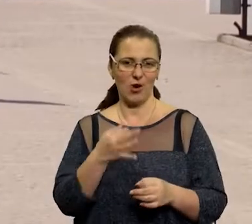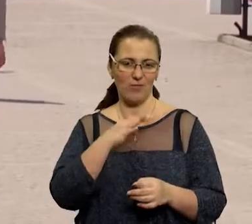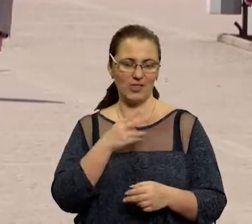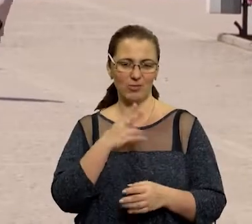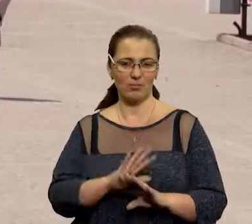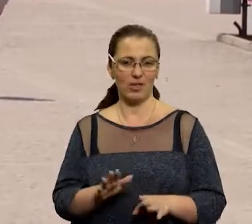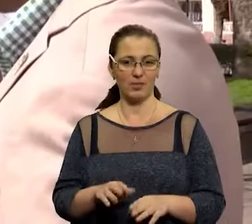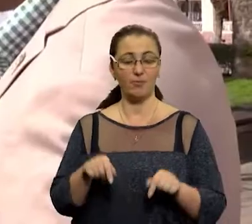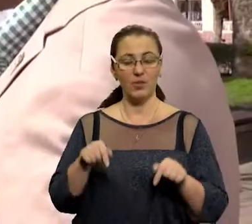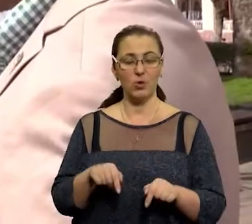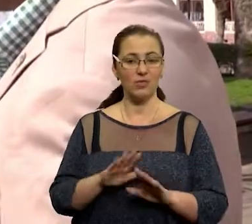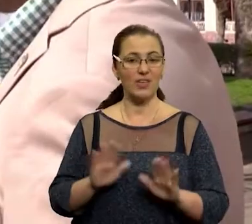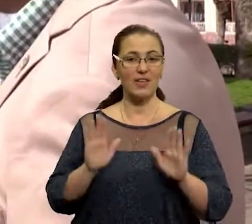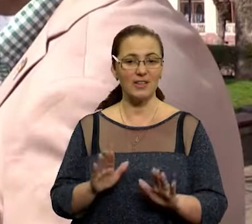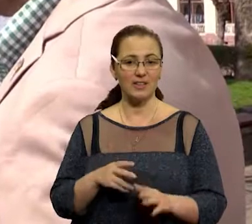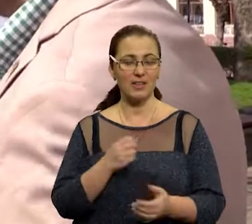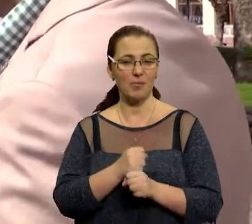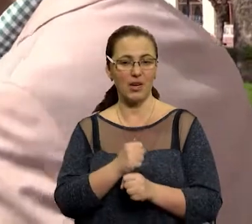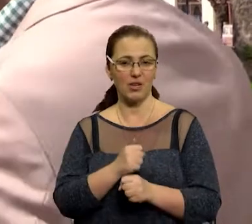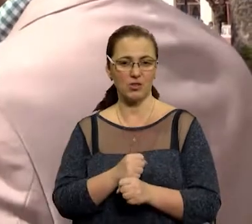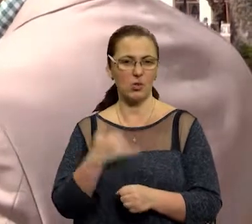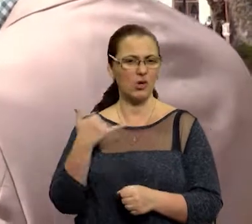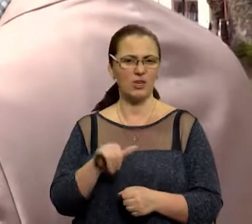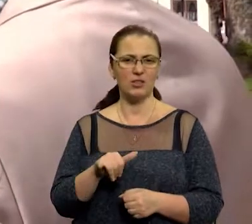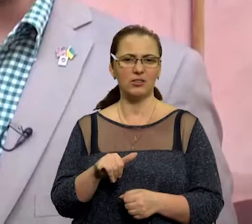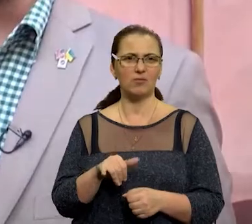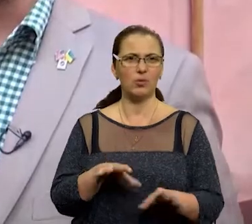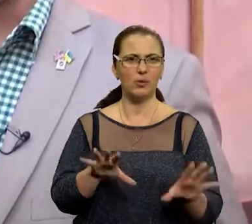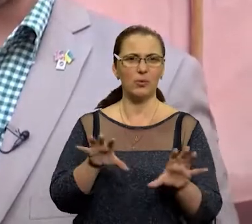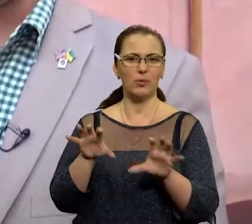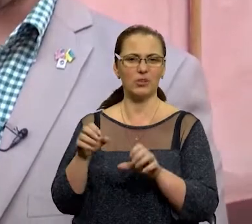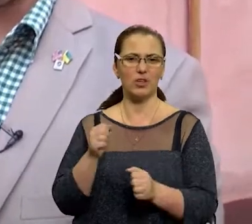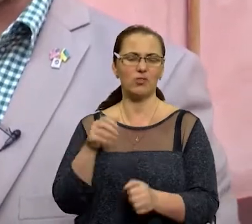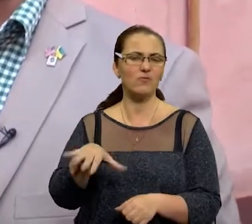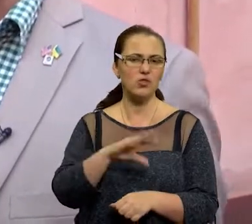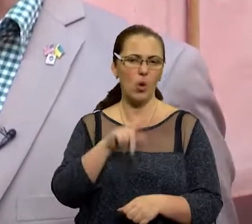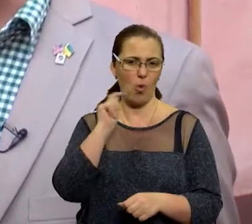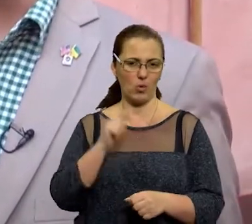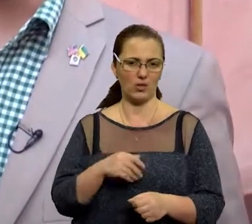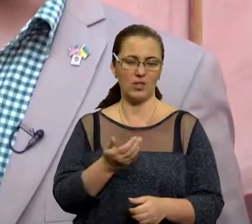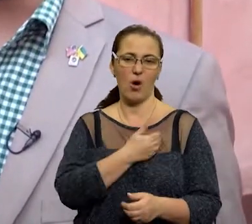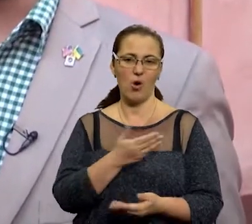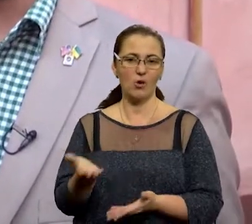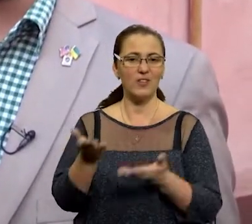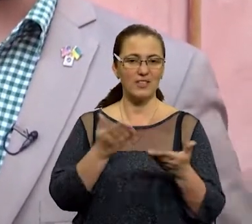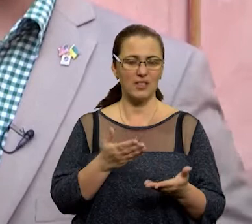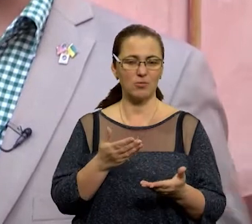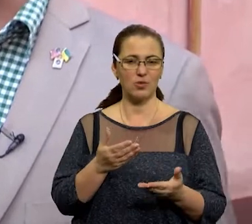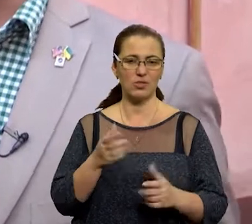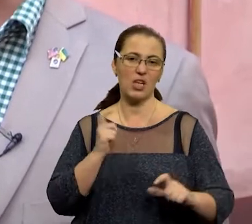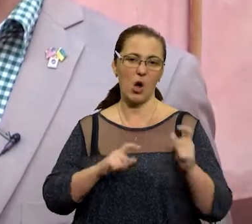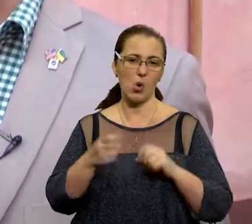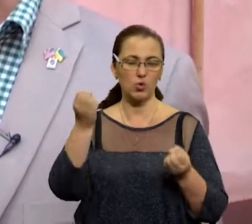не лише працює, дивує кожного захватом від усього українського. Я хочу вас запросити до коледжу культури і мистецтва, де